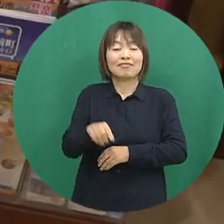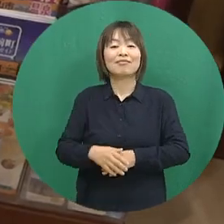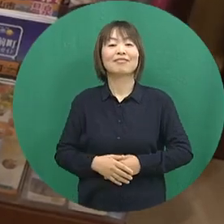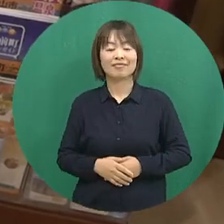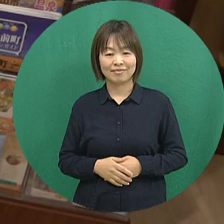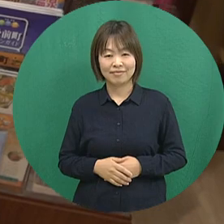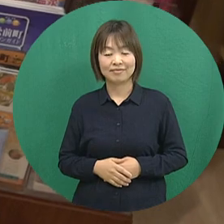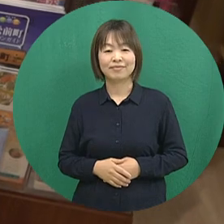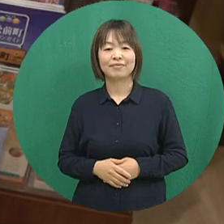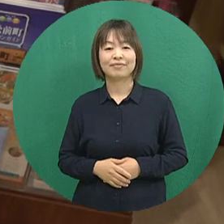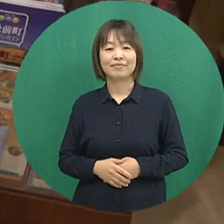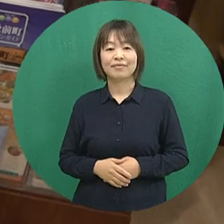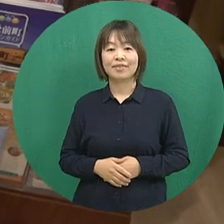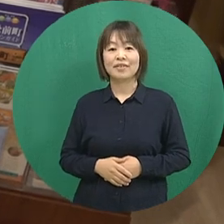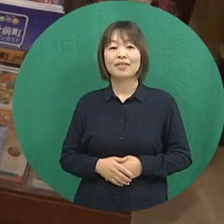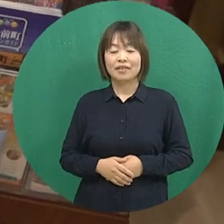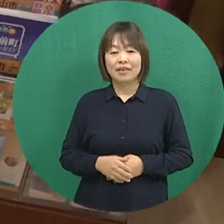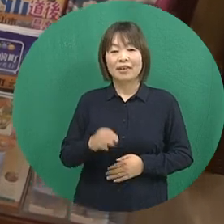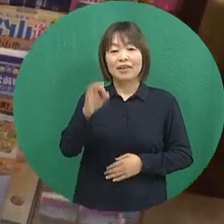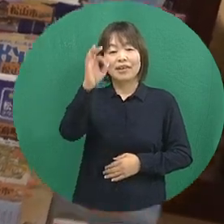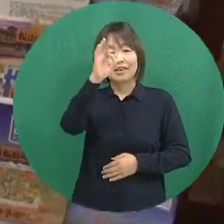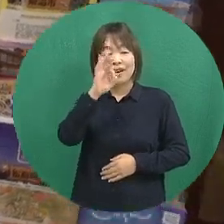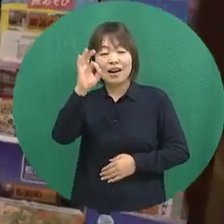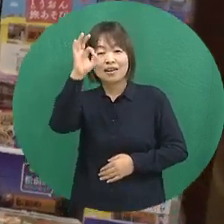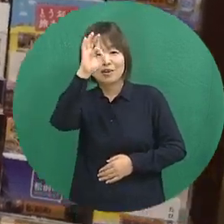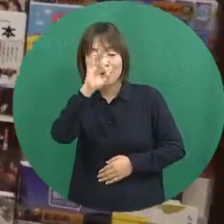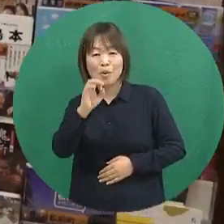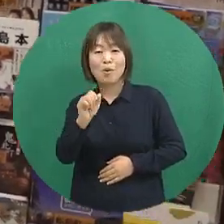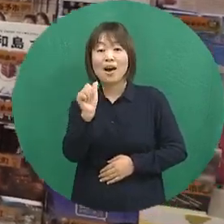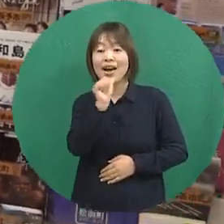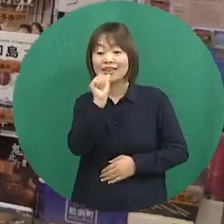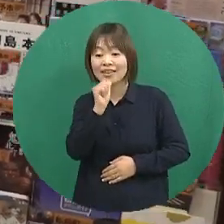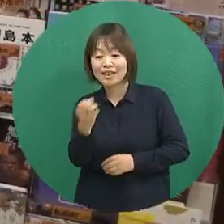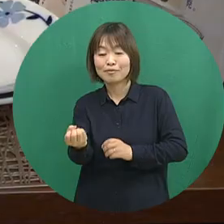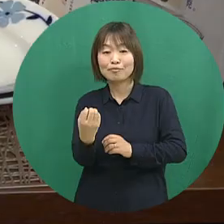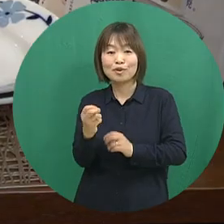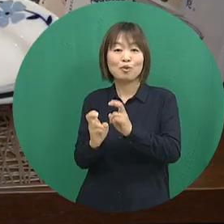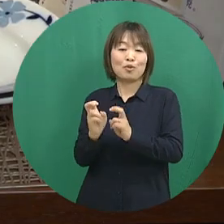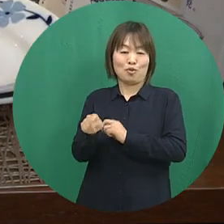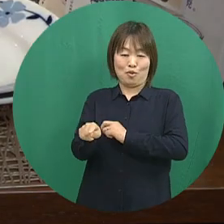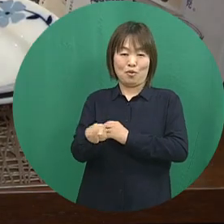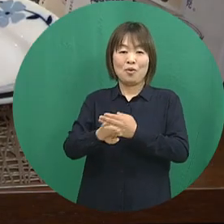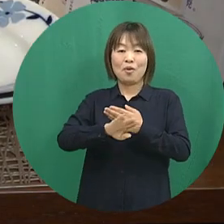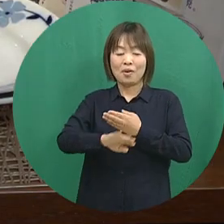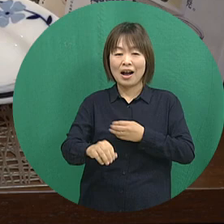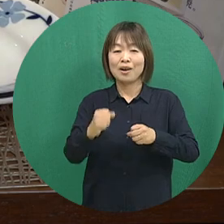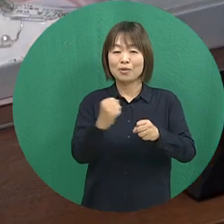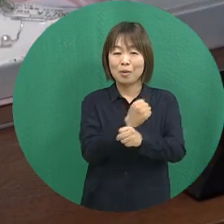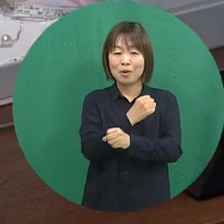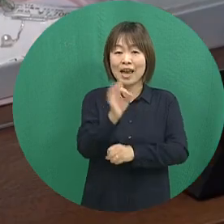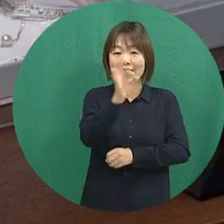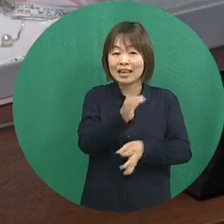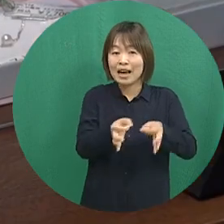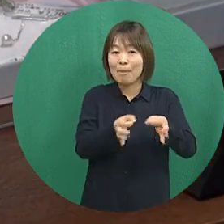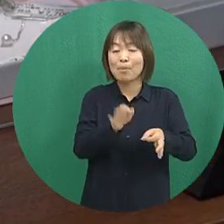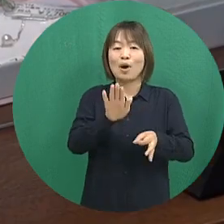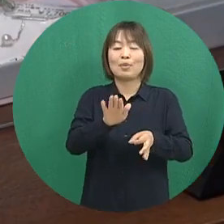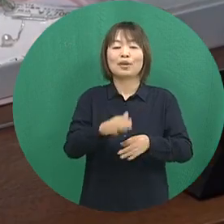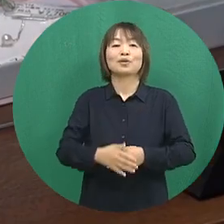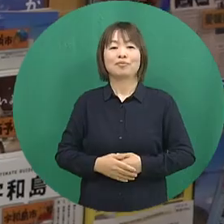には毎年7月1日 から。さらにロボットによる愛媛の観光案内や愛媛の工芸品の販売もあります